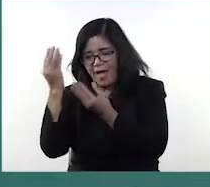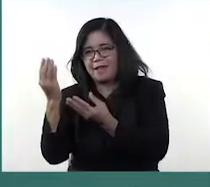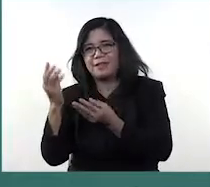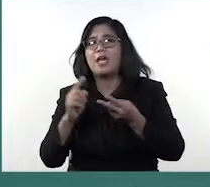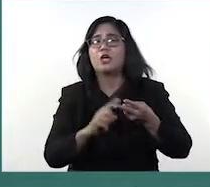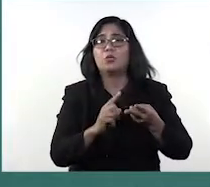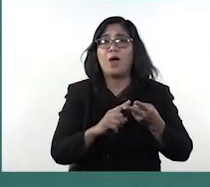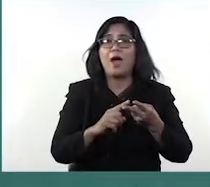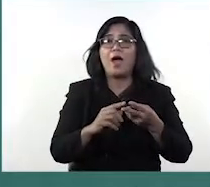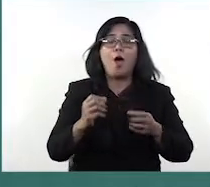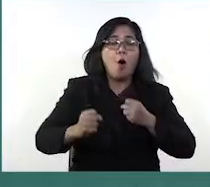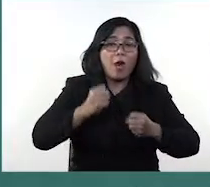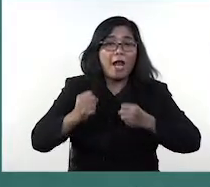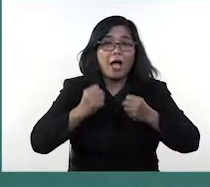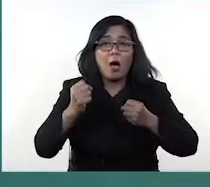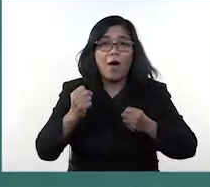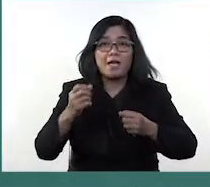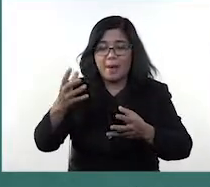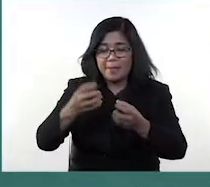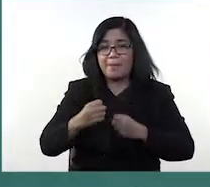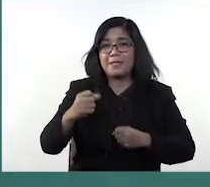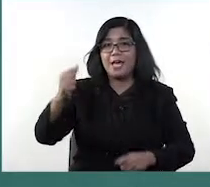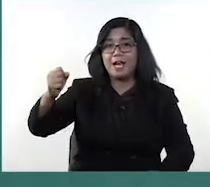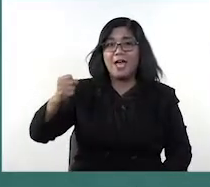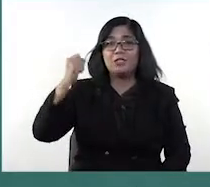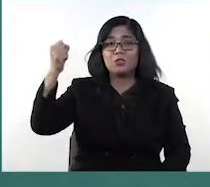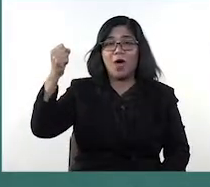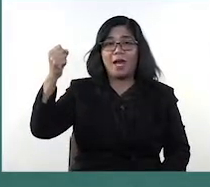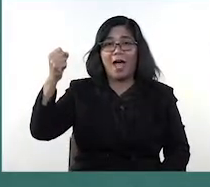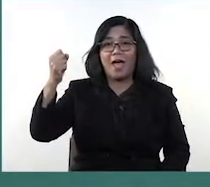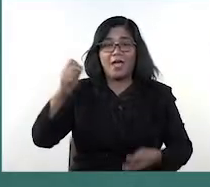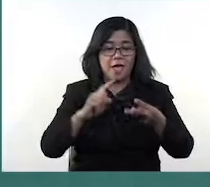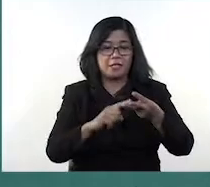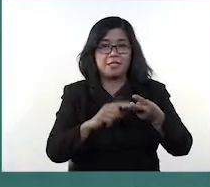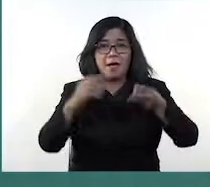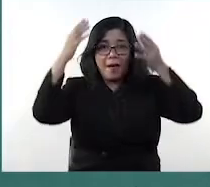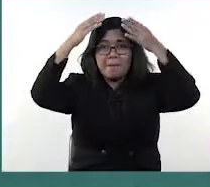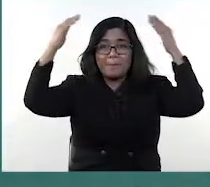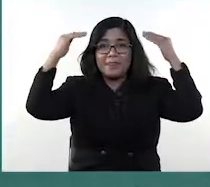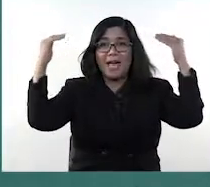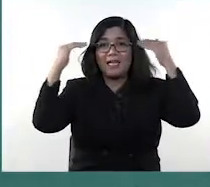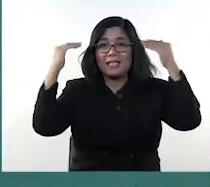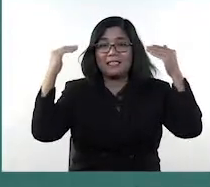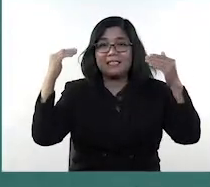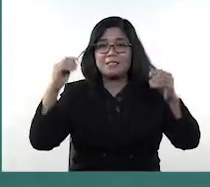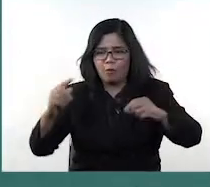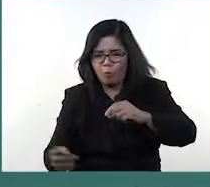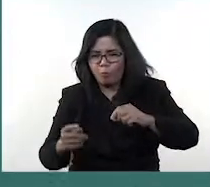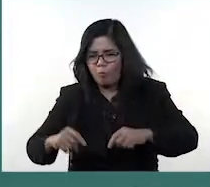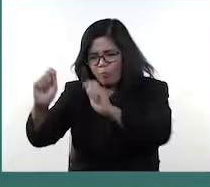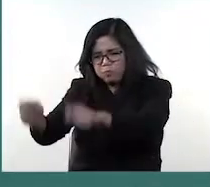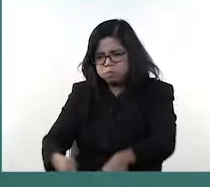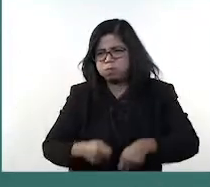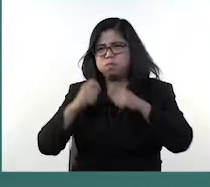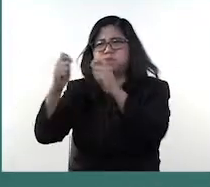ilustrasinya olahragawan Hai yang ketiga dikatakan seorang petani yang bekerja keras Hai harus